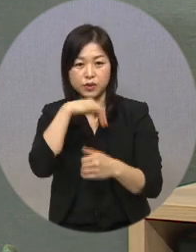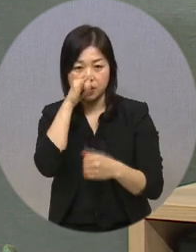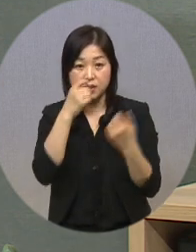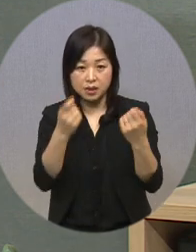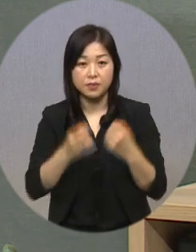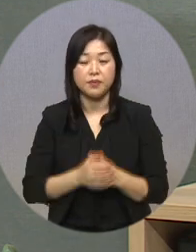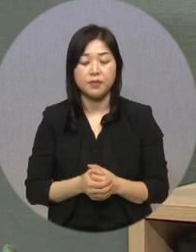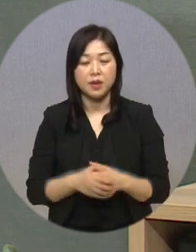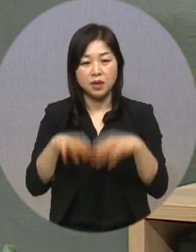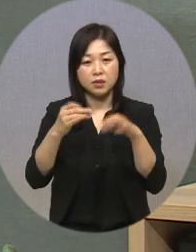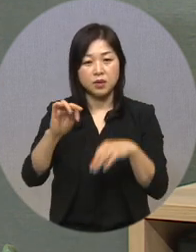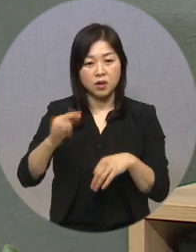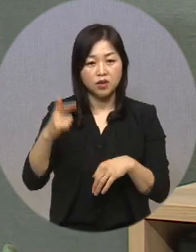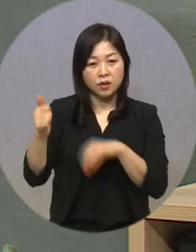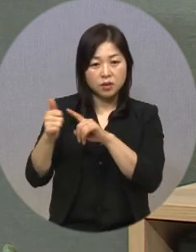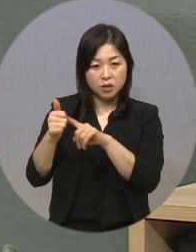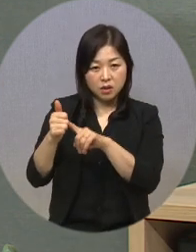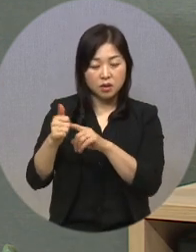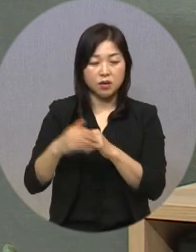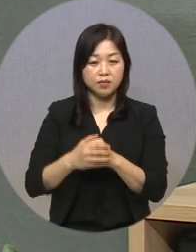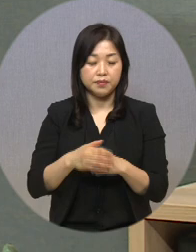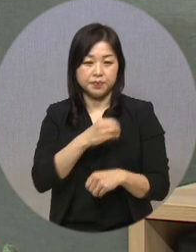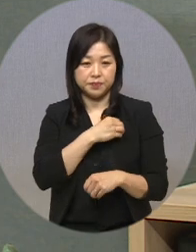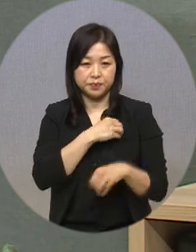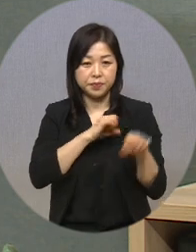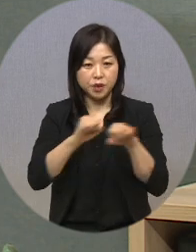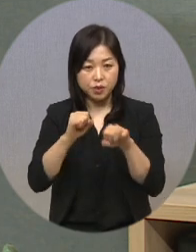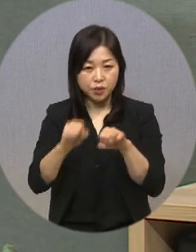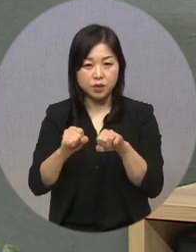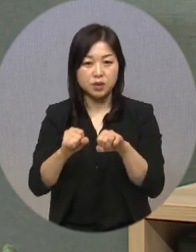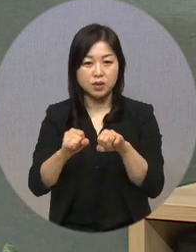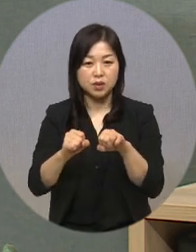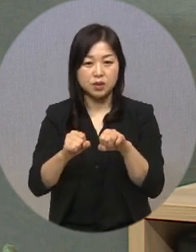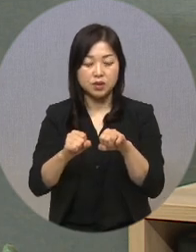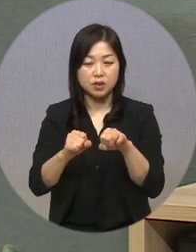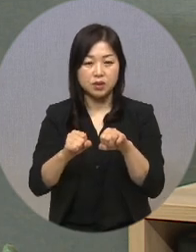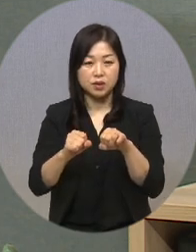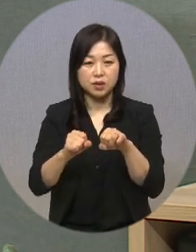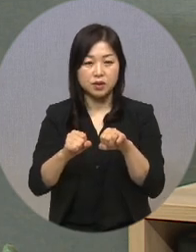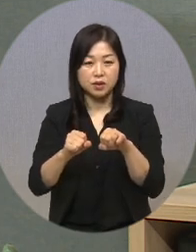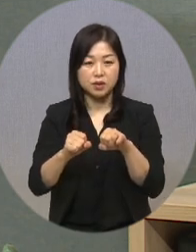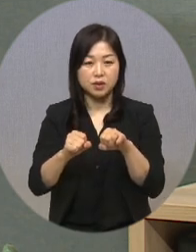김창준 의원께서 그런 그 의정 생활을